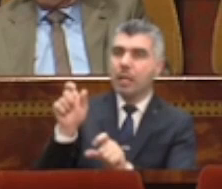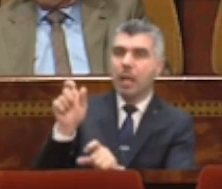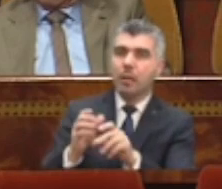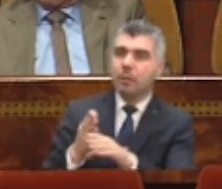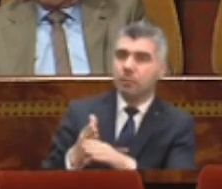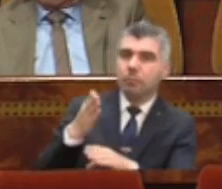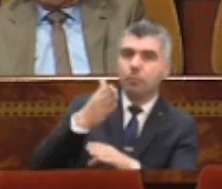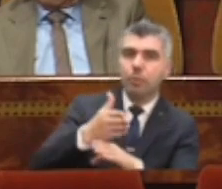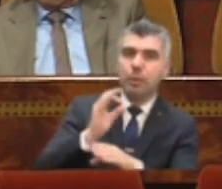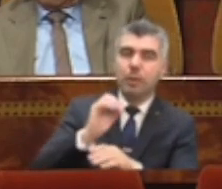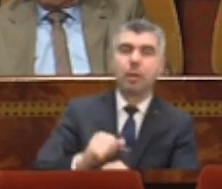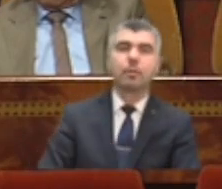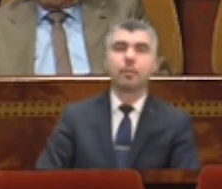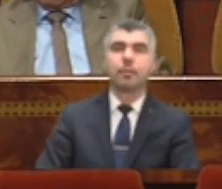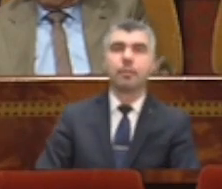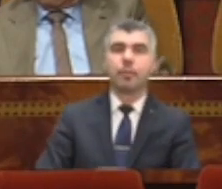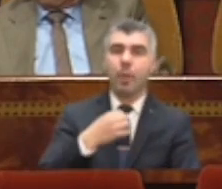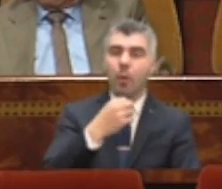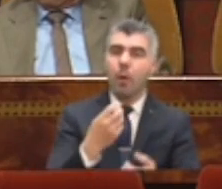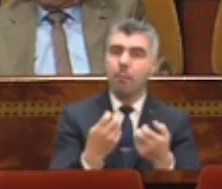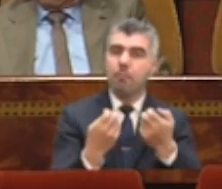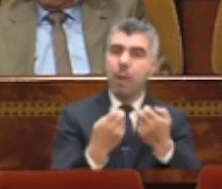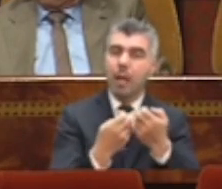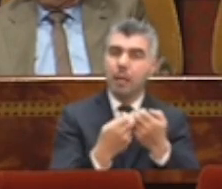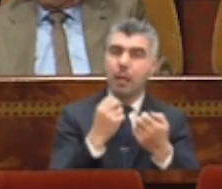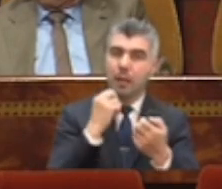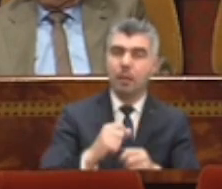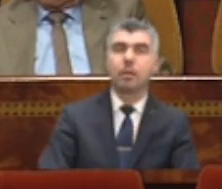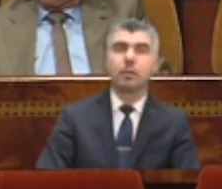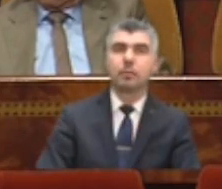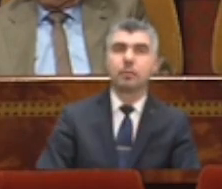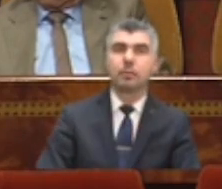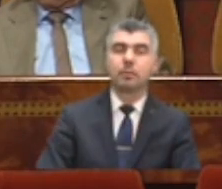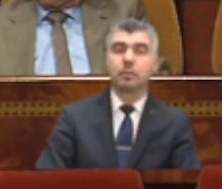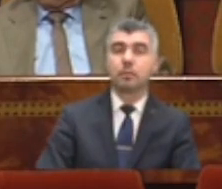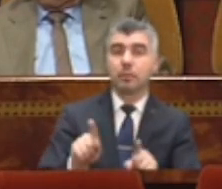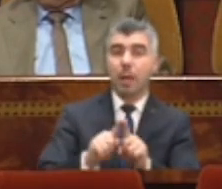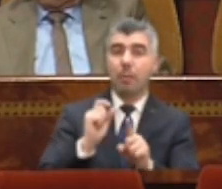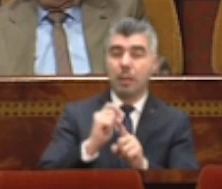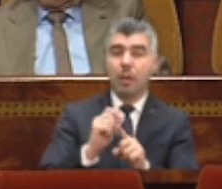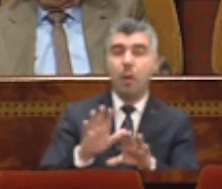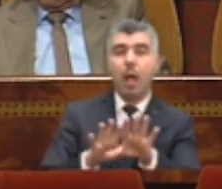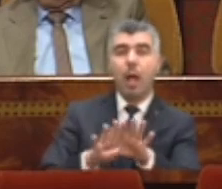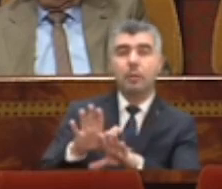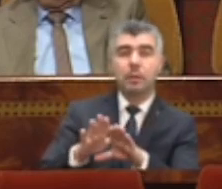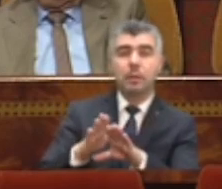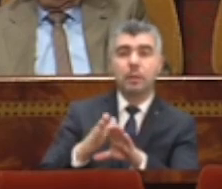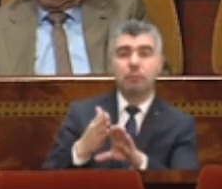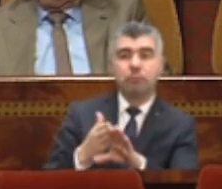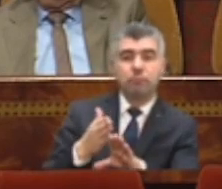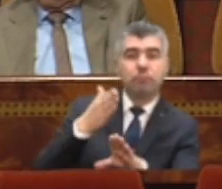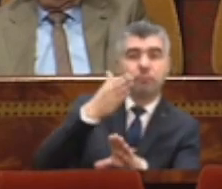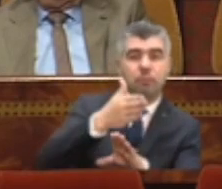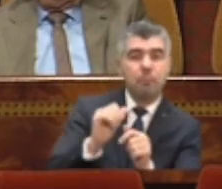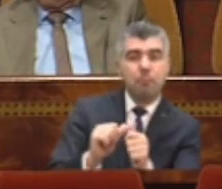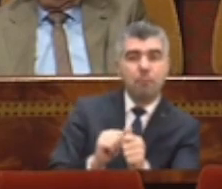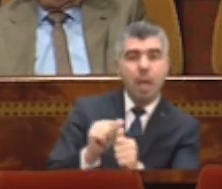مرتديها. وهنا أذكر بالذكر مساجد موجودة بإقليمتين غير الذي أنتمي إليه.